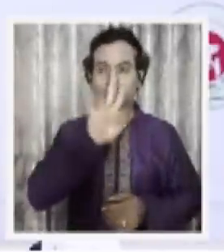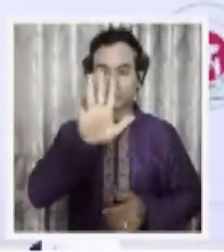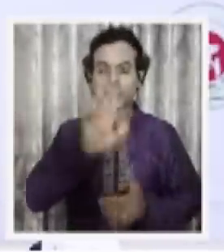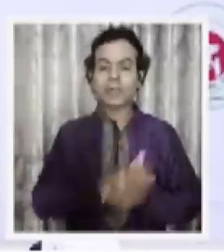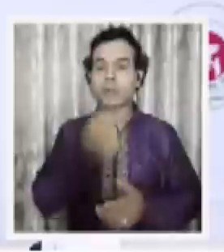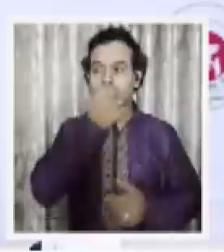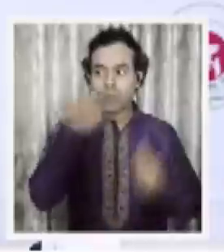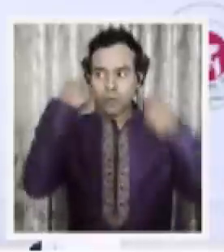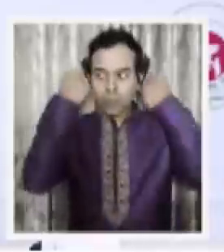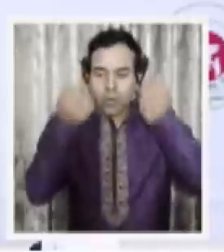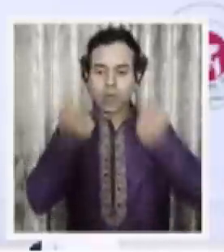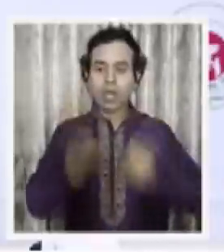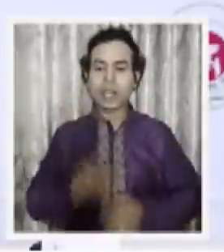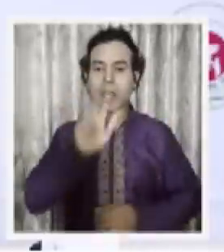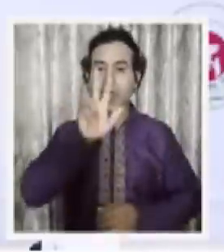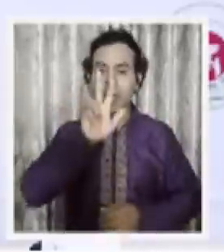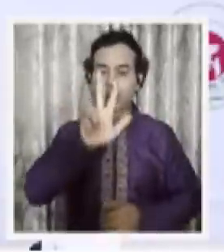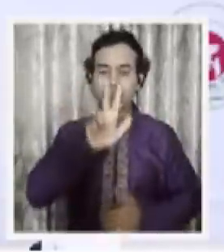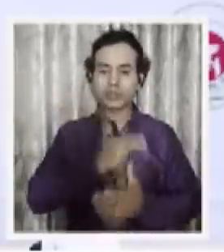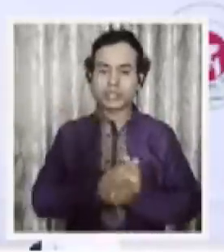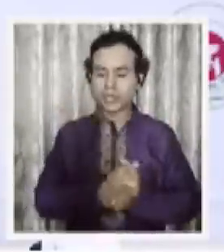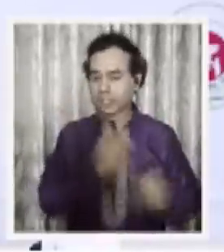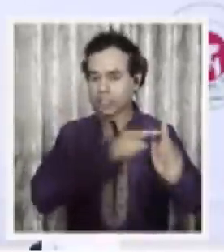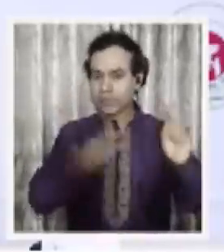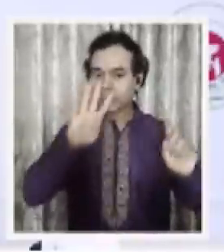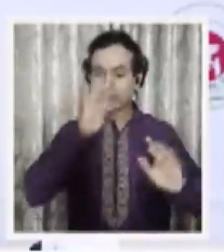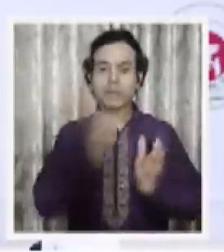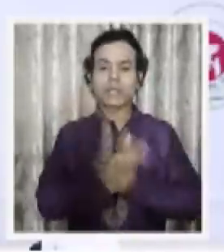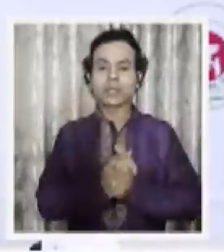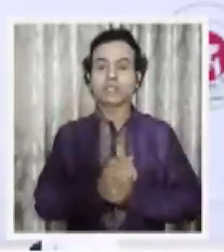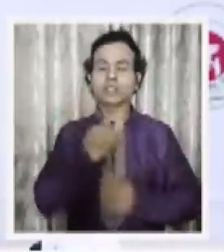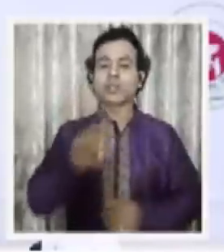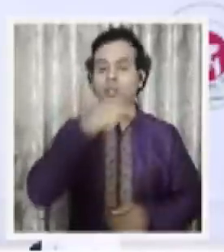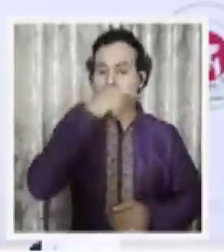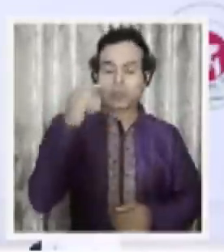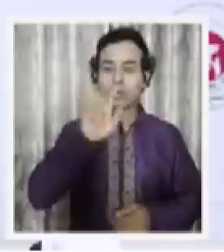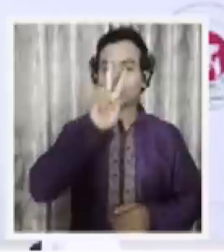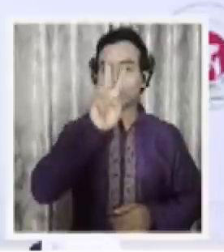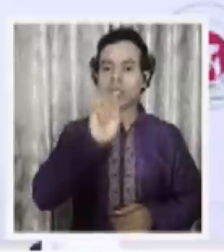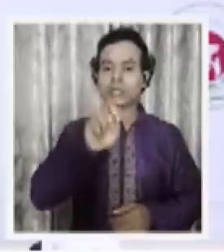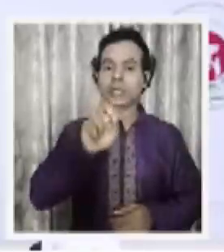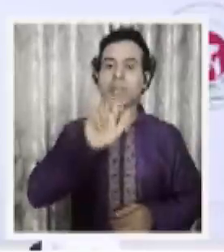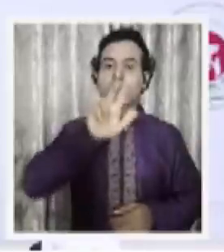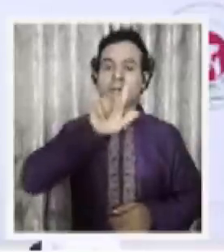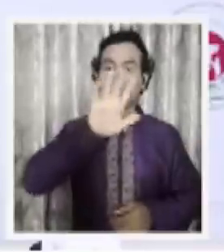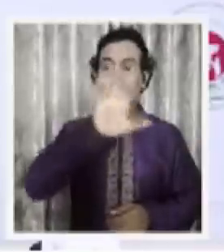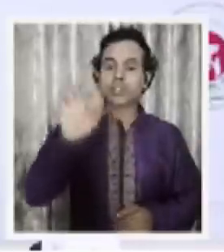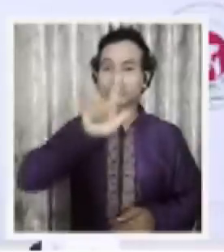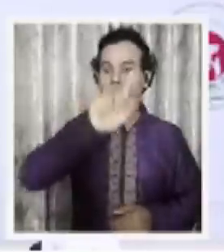যারা মৃত্যুবরণ করেছেন তাদের মধ্যে পুরুষ 25 জন, নারী 8 জন। এ পর্যন্ত মৃত্যুবরণ করেছেন